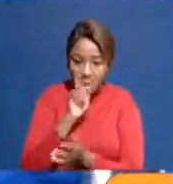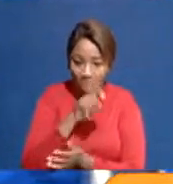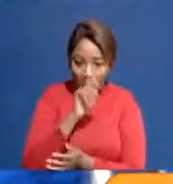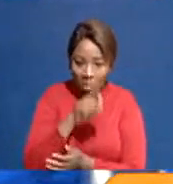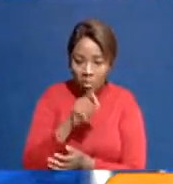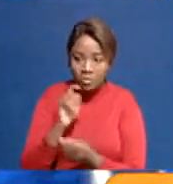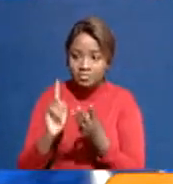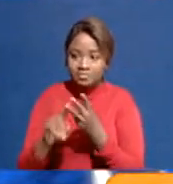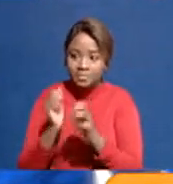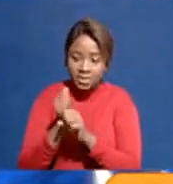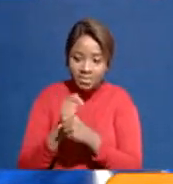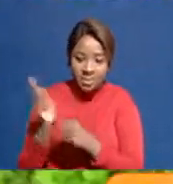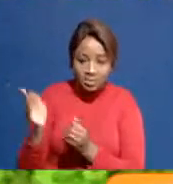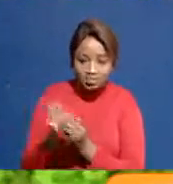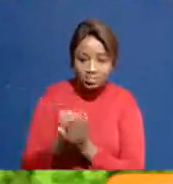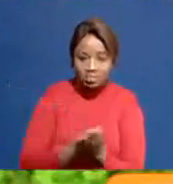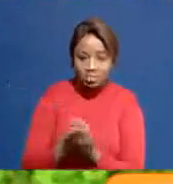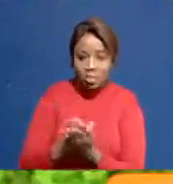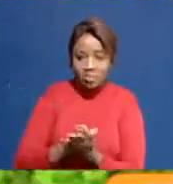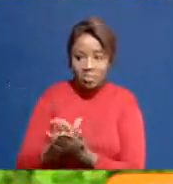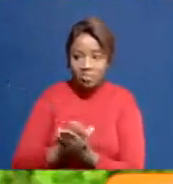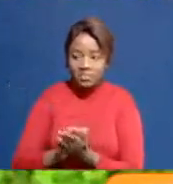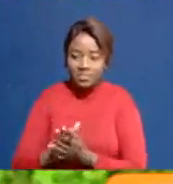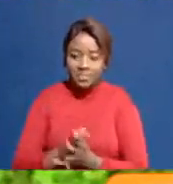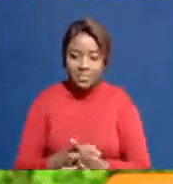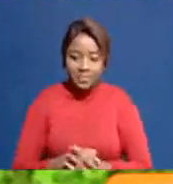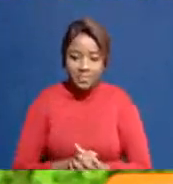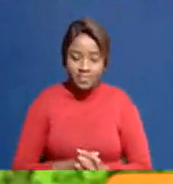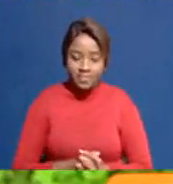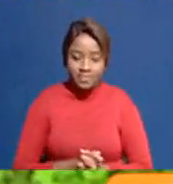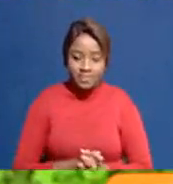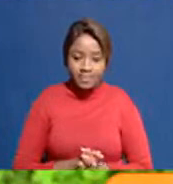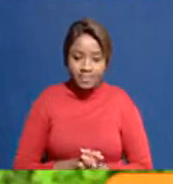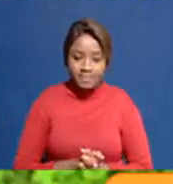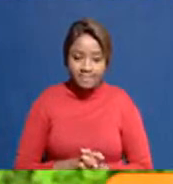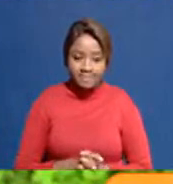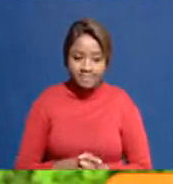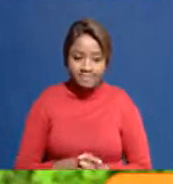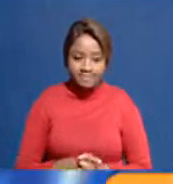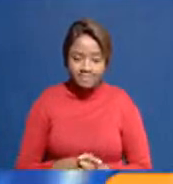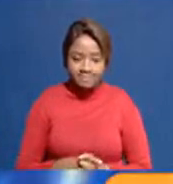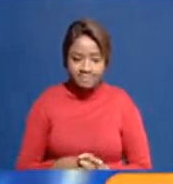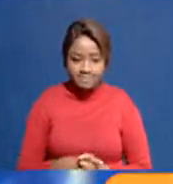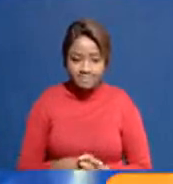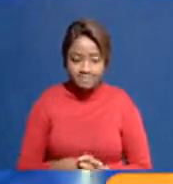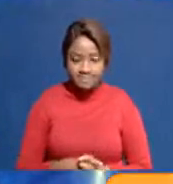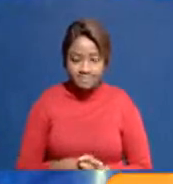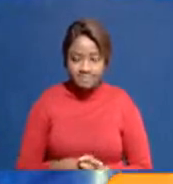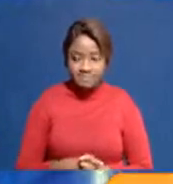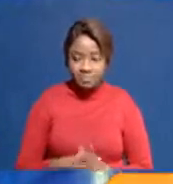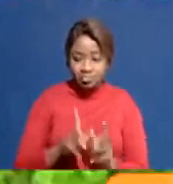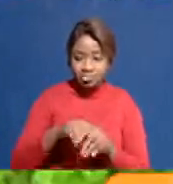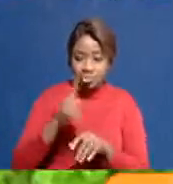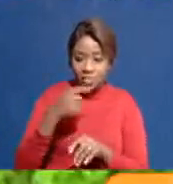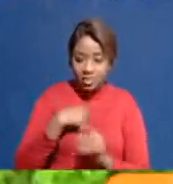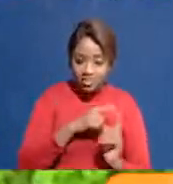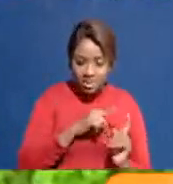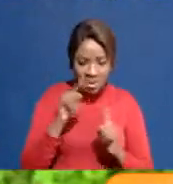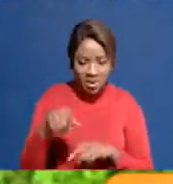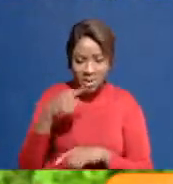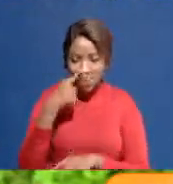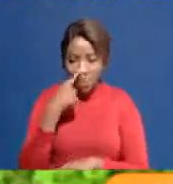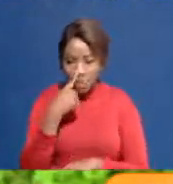na kutengeneza sabuni. Wakati nilirudi, nilikuja nikaunda sabuni, ikanisaidia sana.